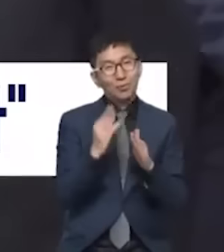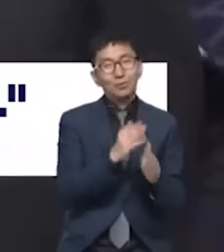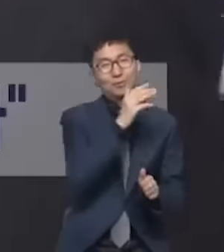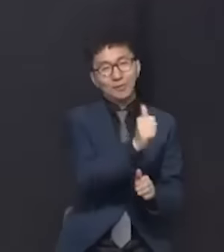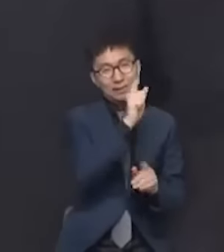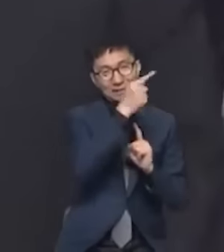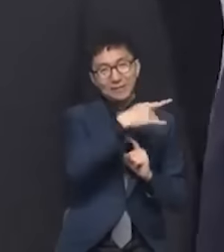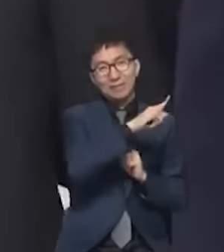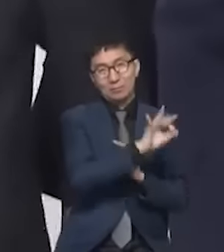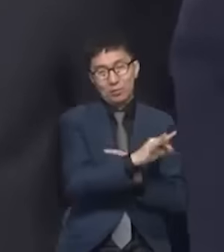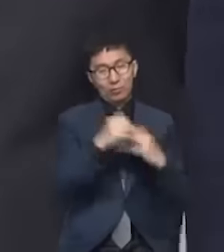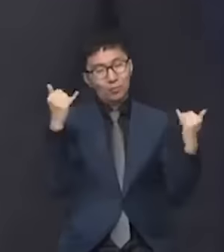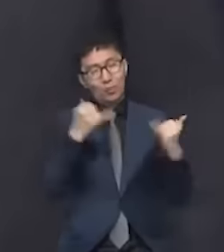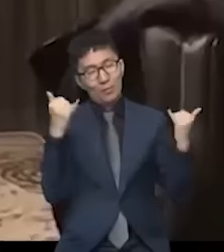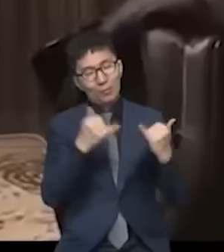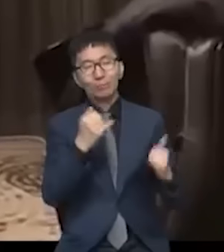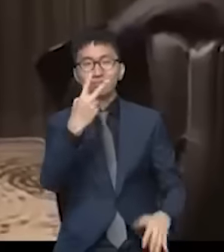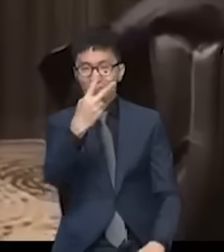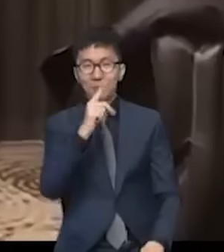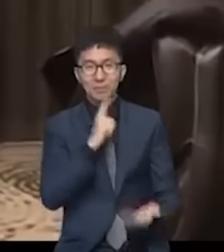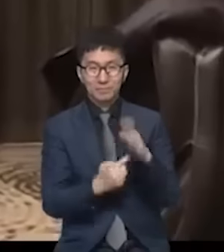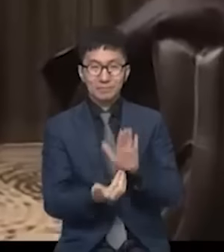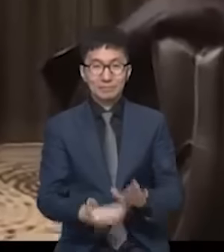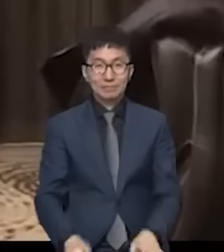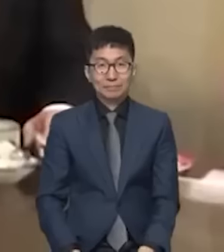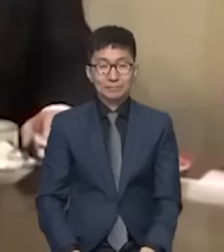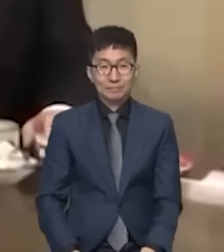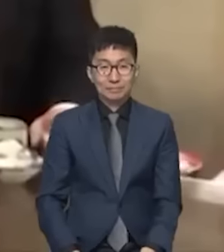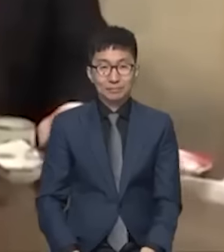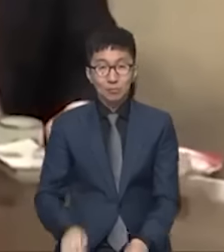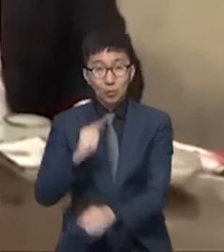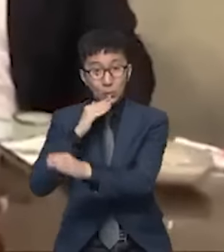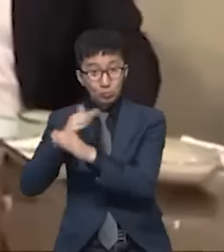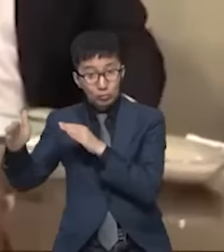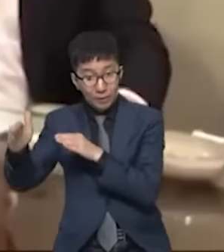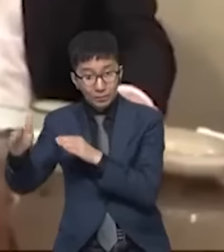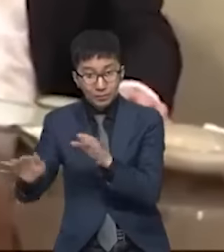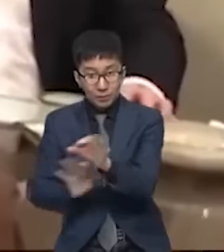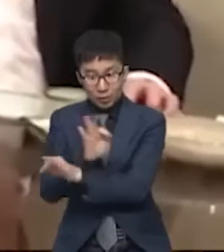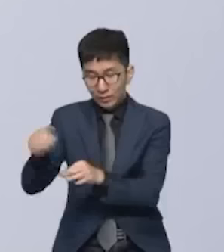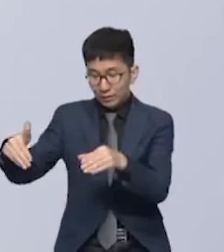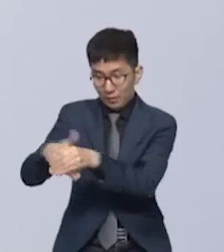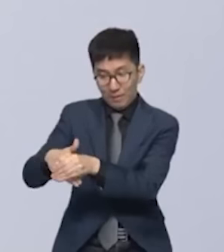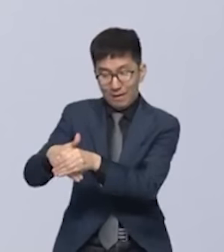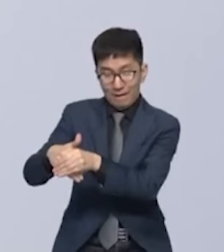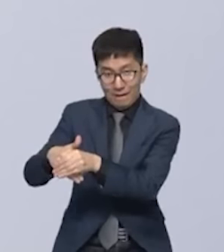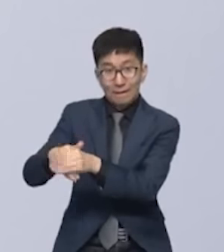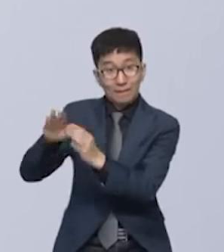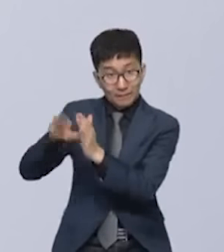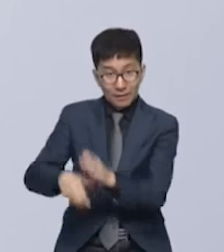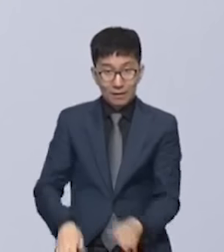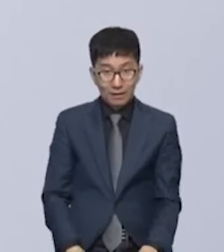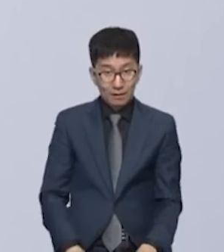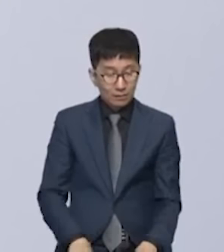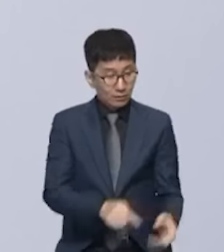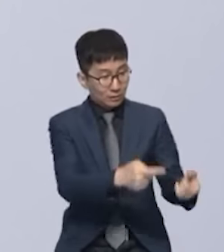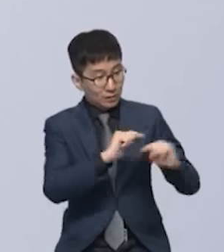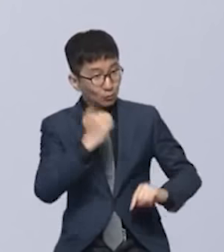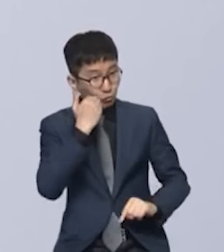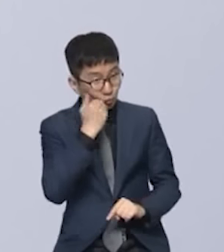통화했다고 진술했습니다. 그해 1월 북한 측과 경제협력 협약식을 체결한 직후 저녁 자리에서 동석한 이화영